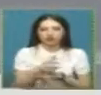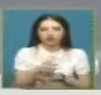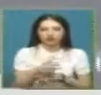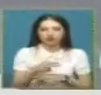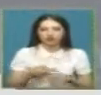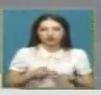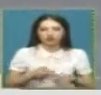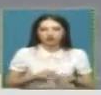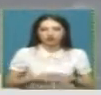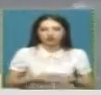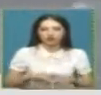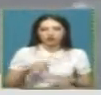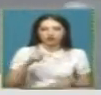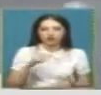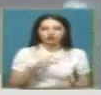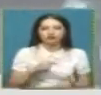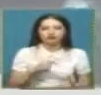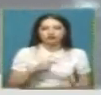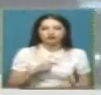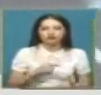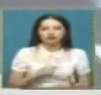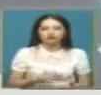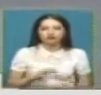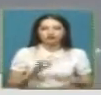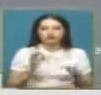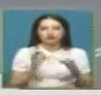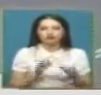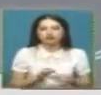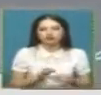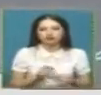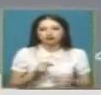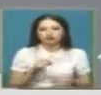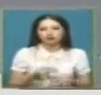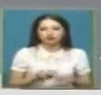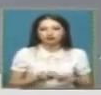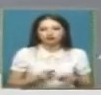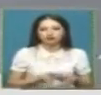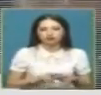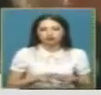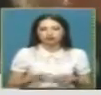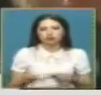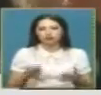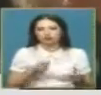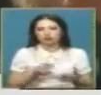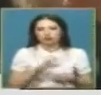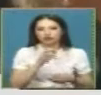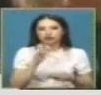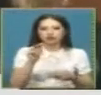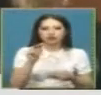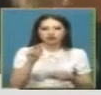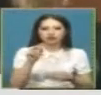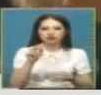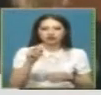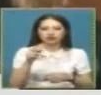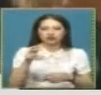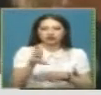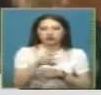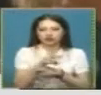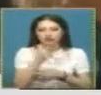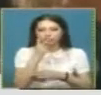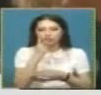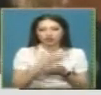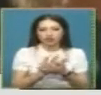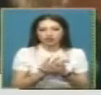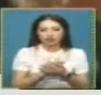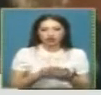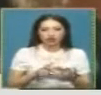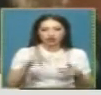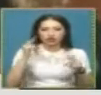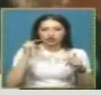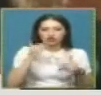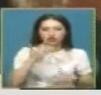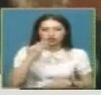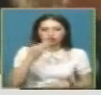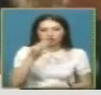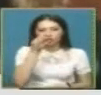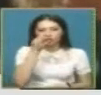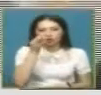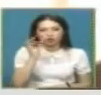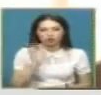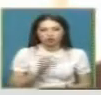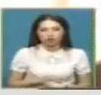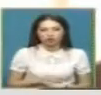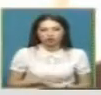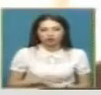бір шараның тұтқасын ұстаушы да жетекшілік етуші де сол. Шығарманың сырын ұғып, сахналық шешімін табатын мамандық